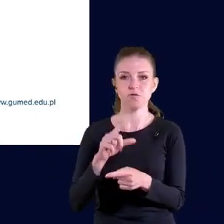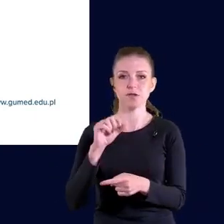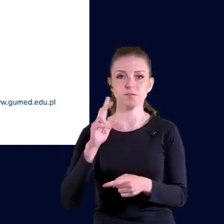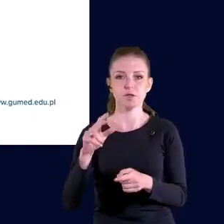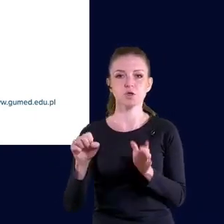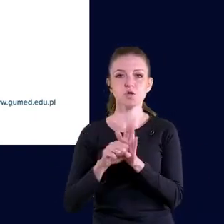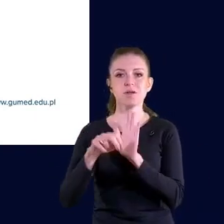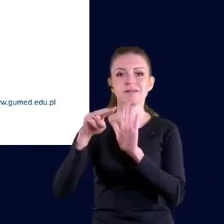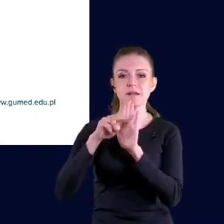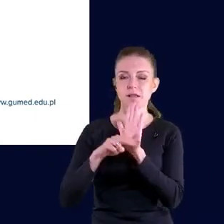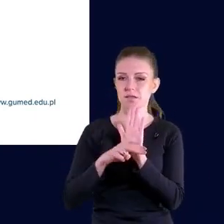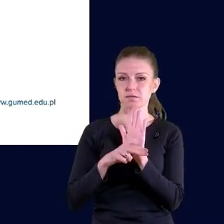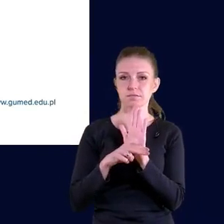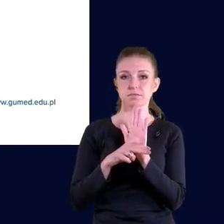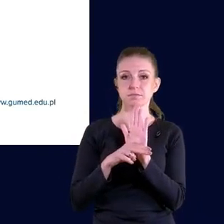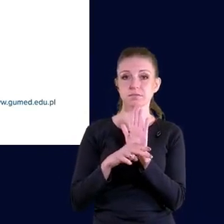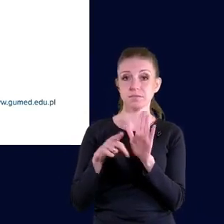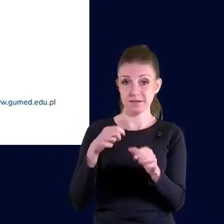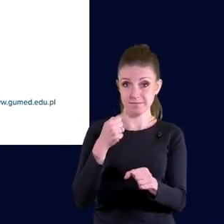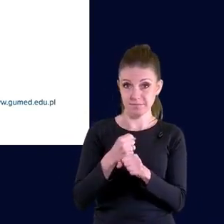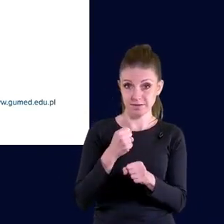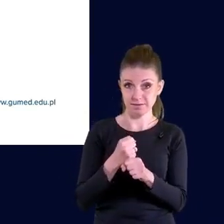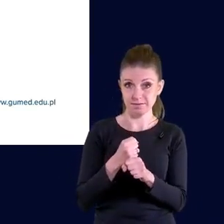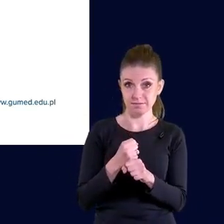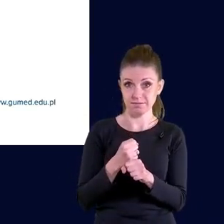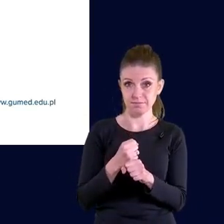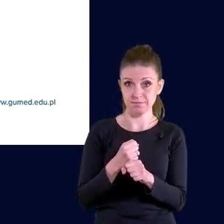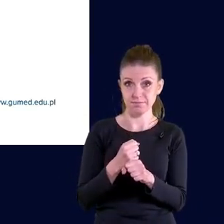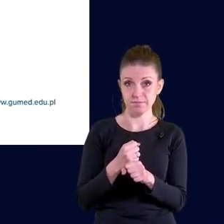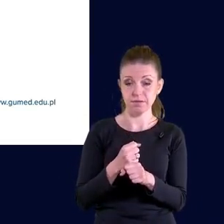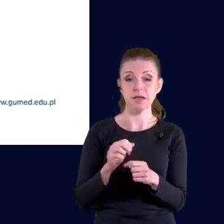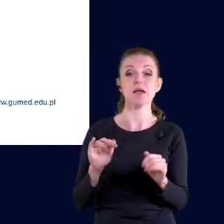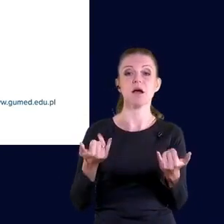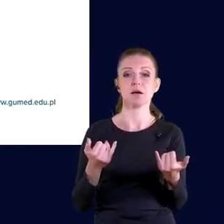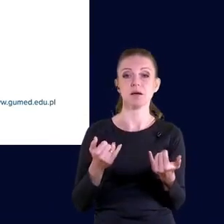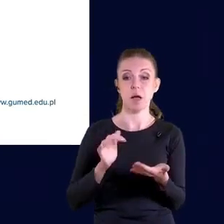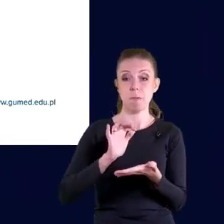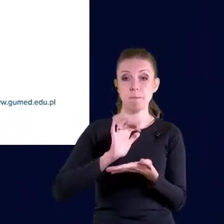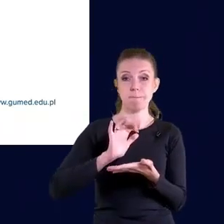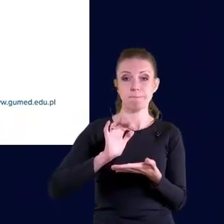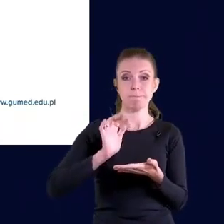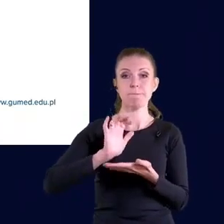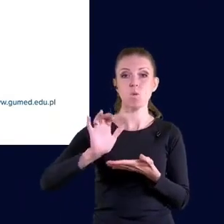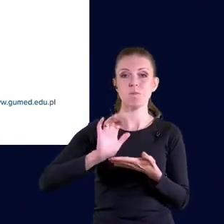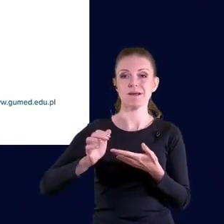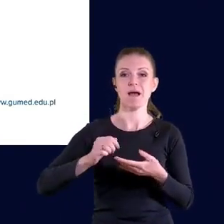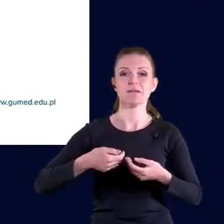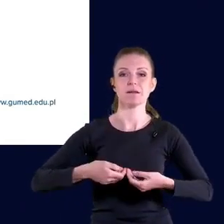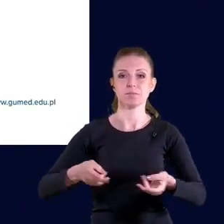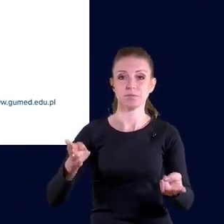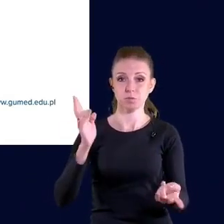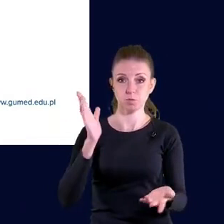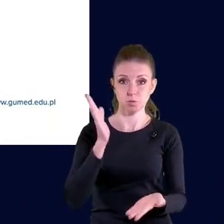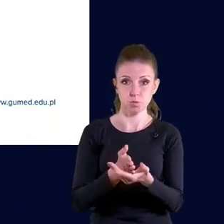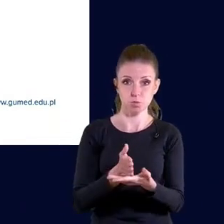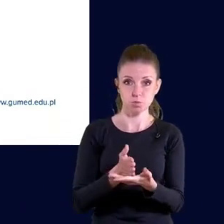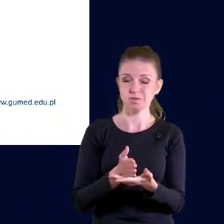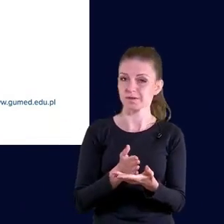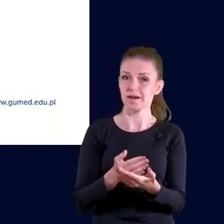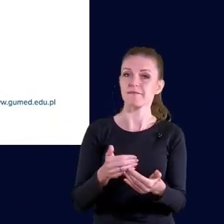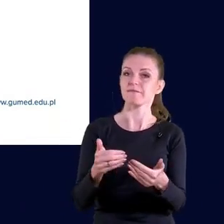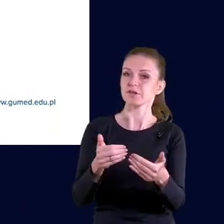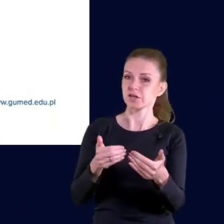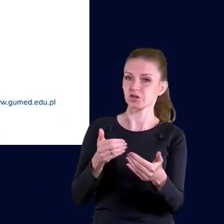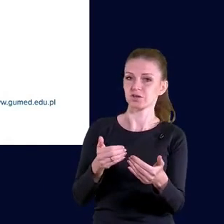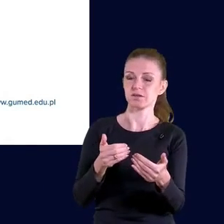standardów nie powinna się odbywać już raczej po publikacji tak to jest praca do wykonania na etapie wydawniczym wtedy jest